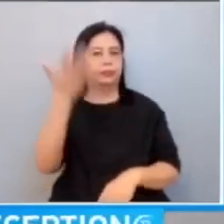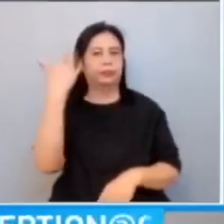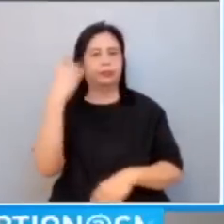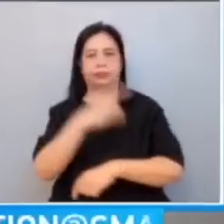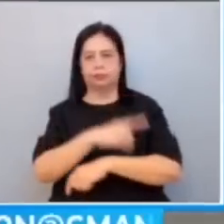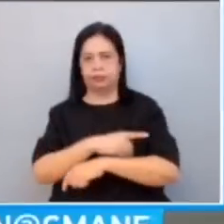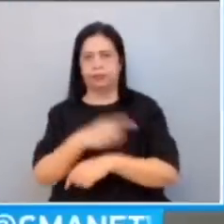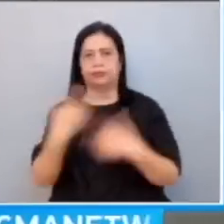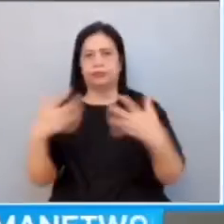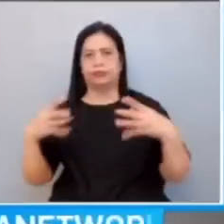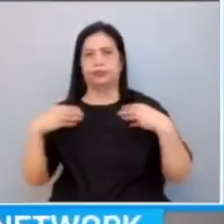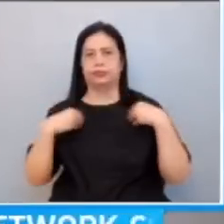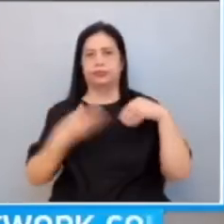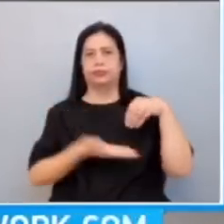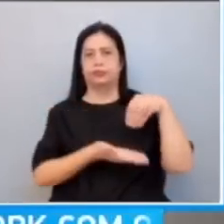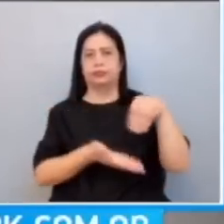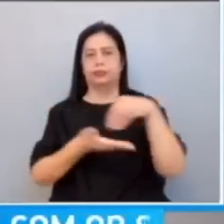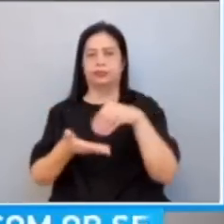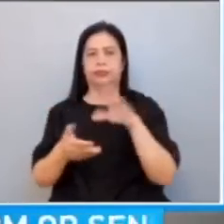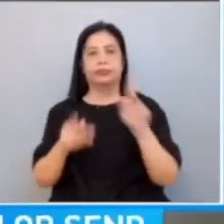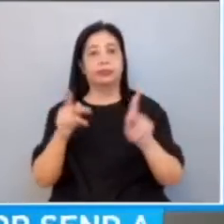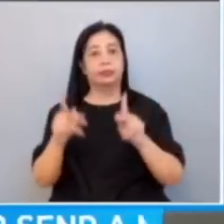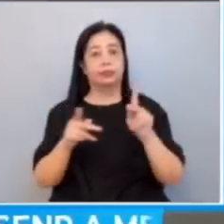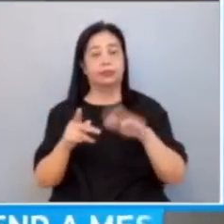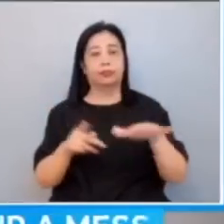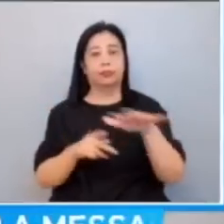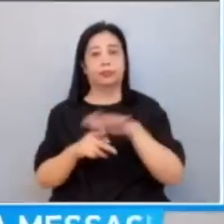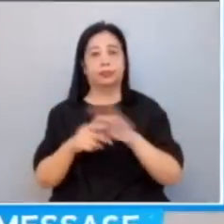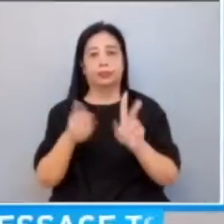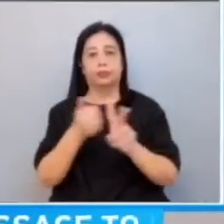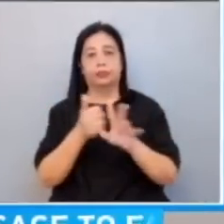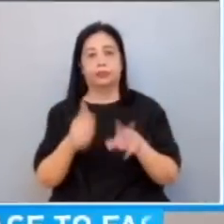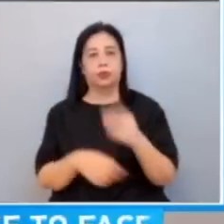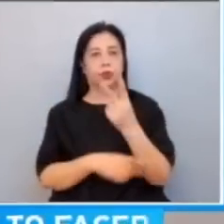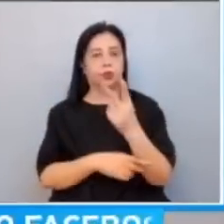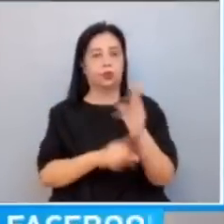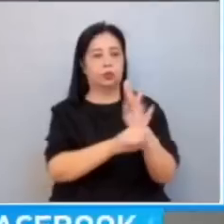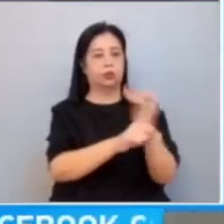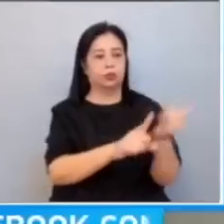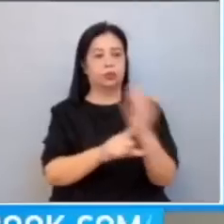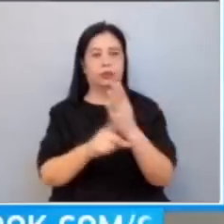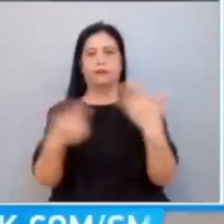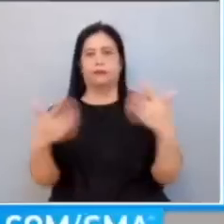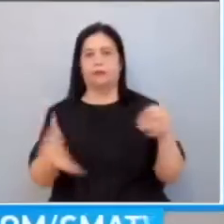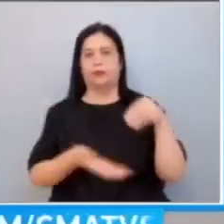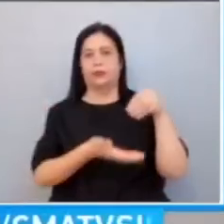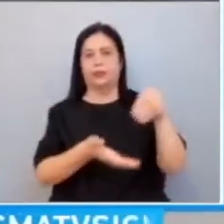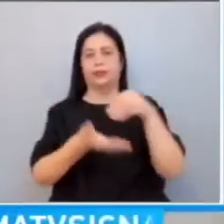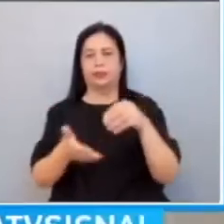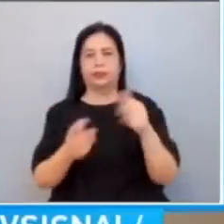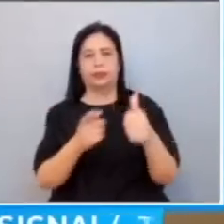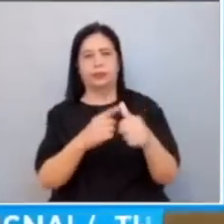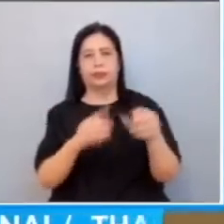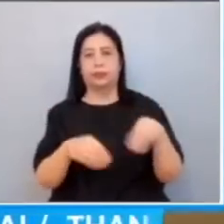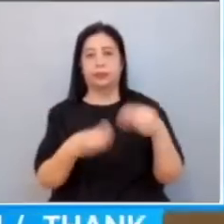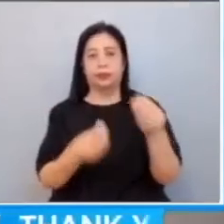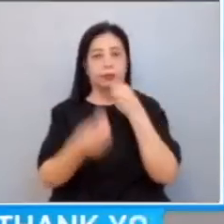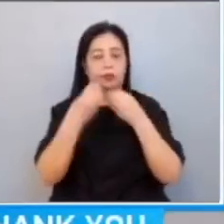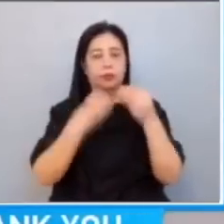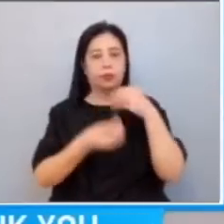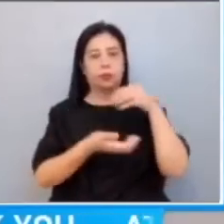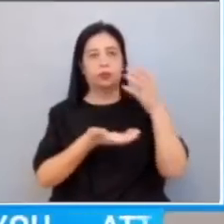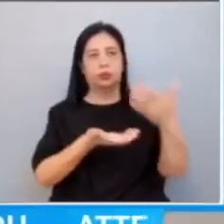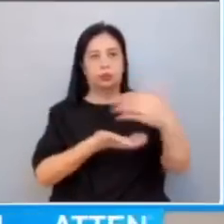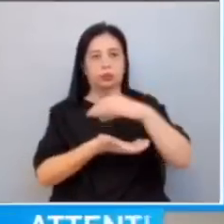nakatanggap na lang tulong ang mga biktima sa dalawang barangay. At unang nga binigyan sila ng mga food packs at itong